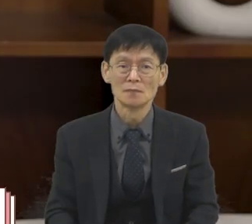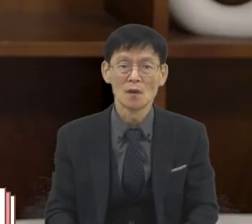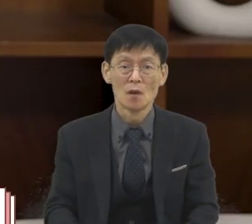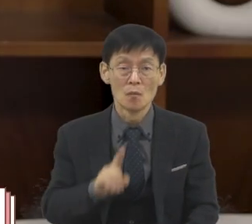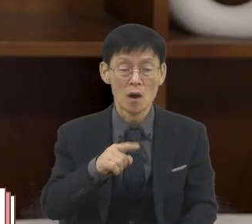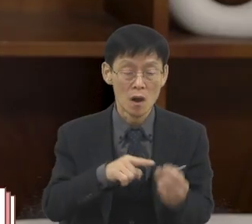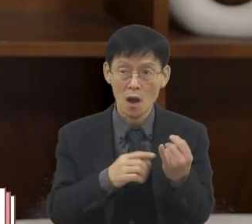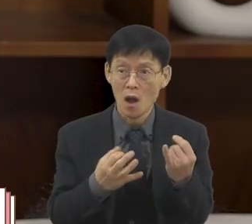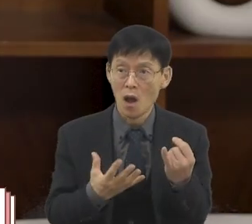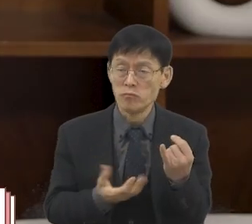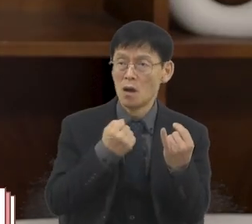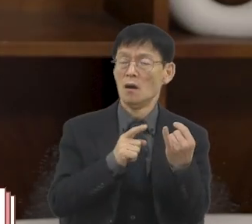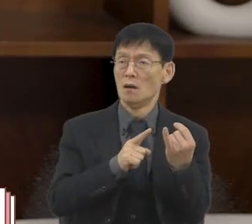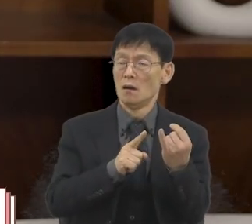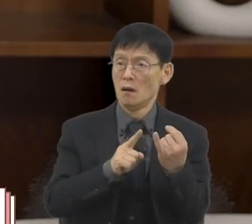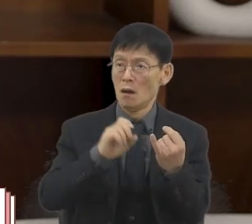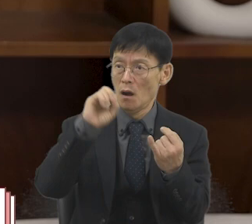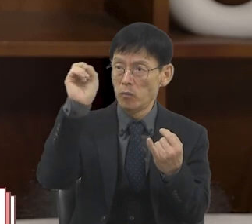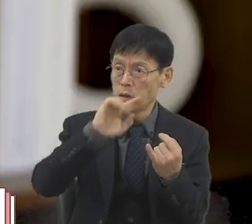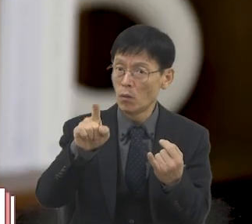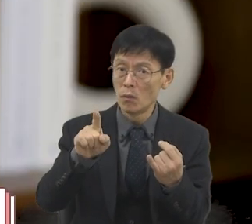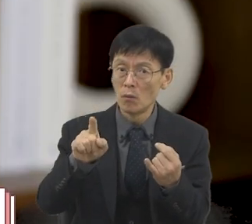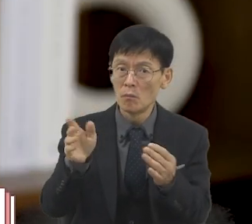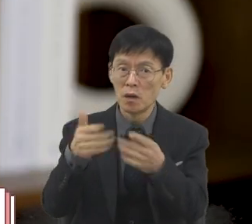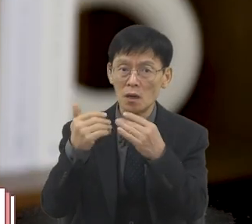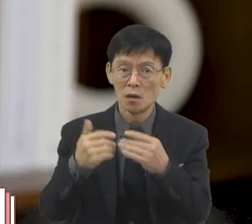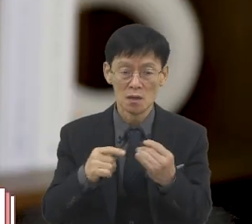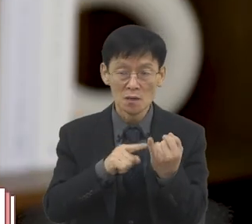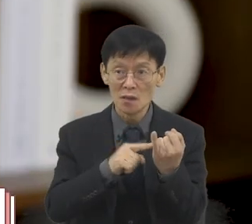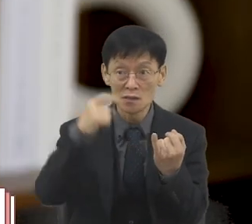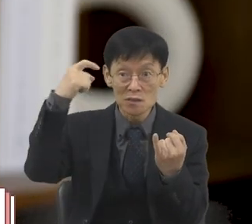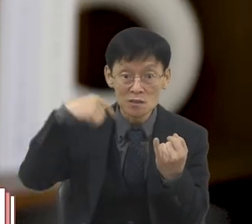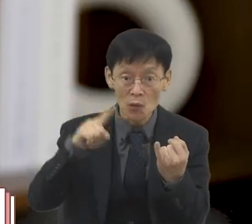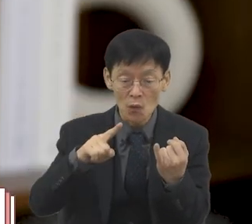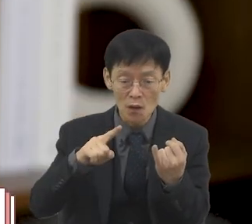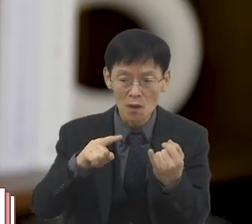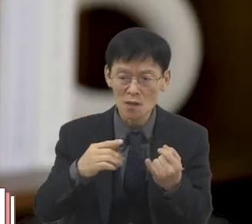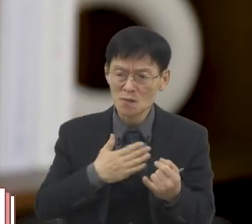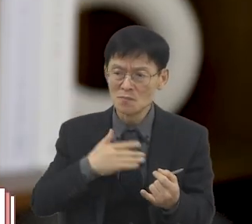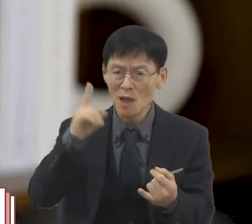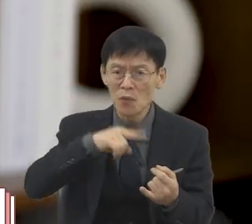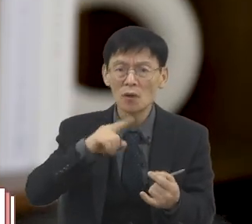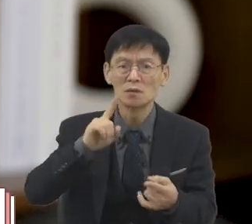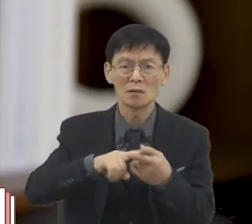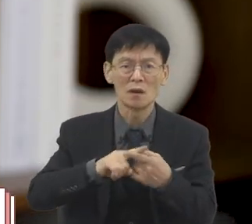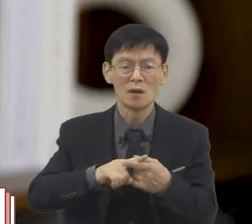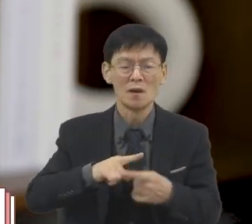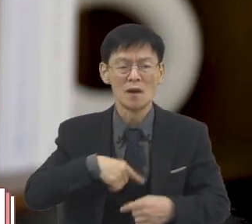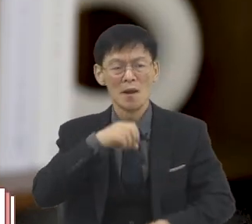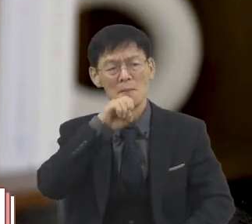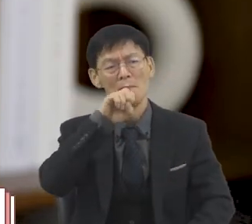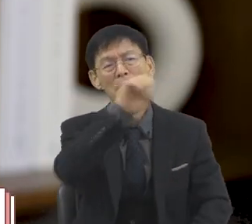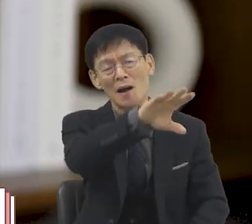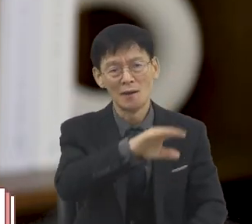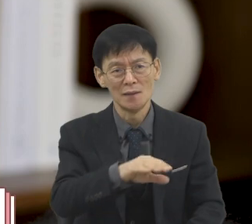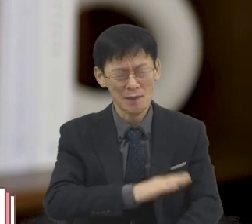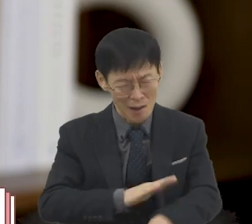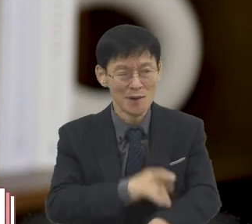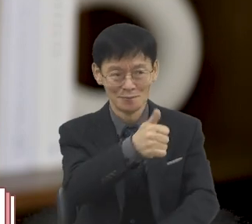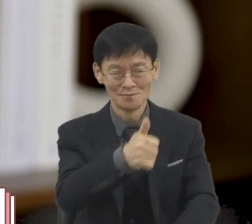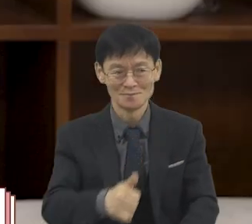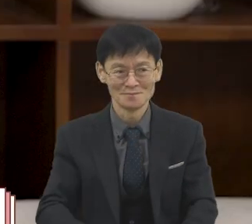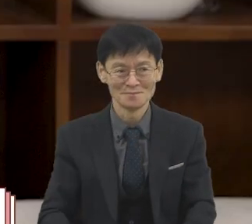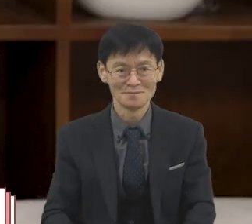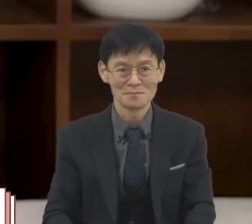네, 지혜 씨가 정말 많이 놀랐겠네요. 그렇지만 지혜 씨는 자신이 느끼는 감정을 상사에게 솔직하게 잘